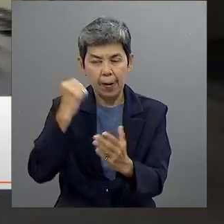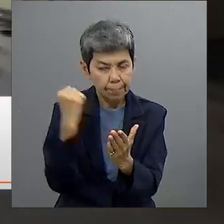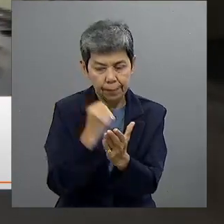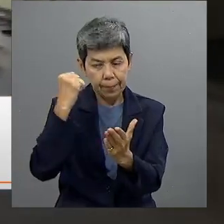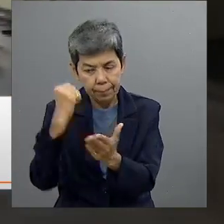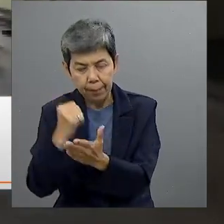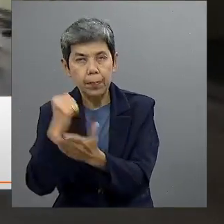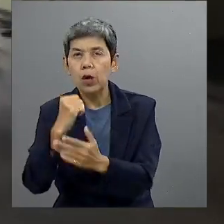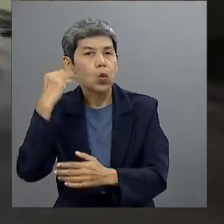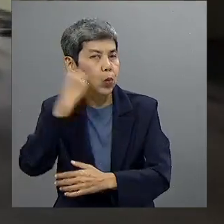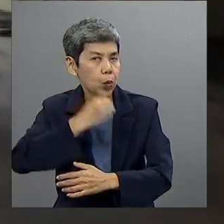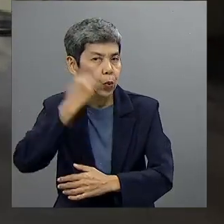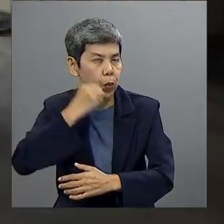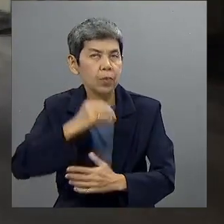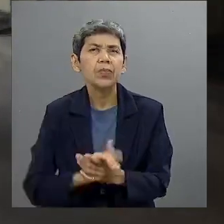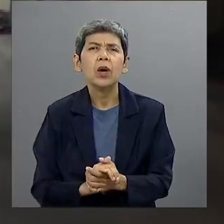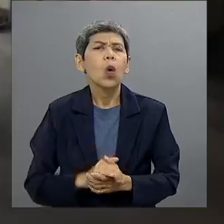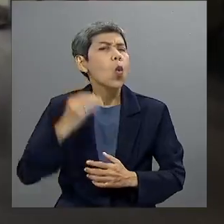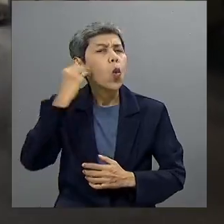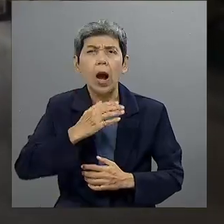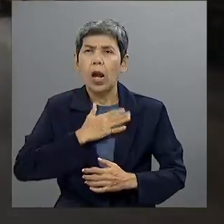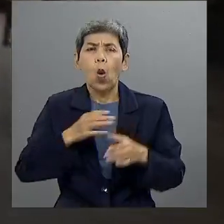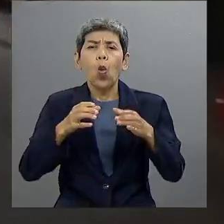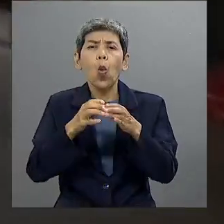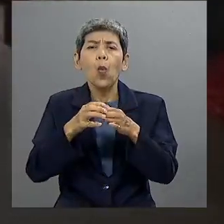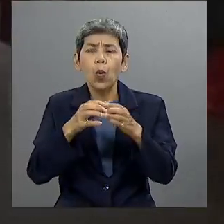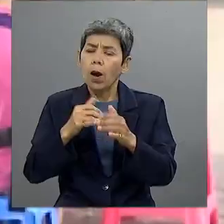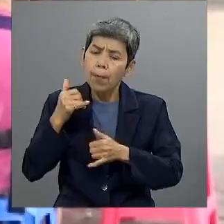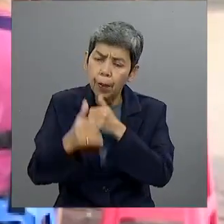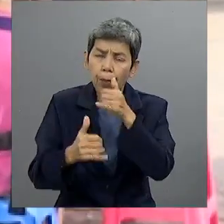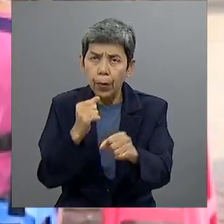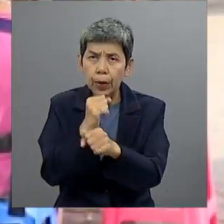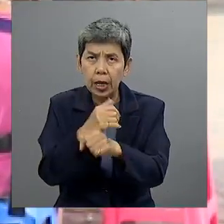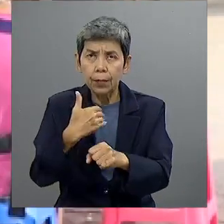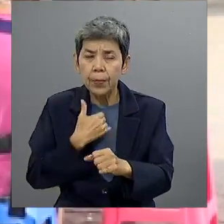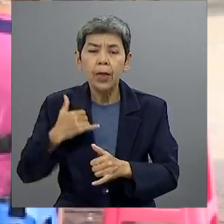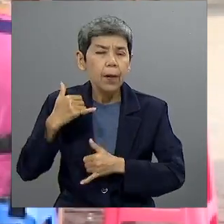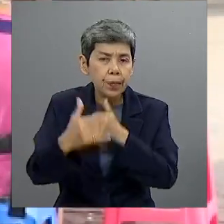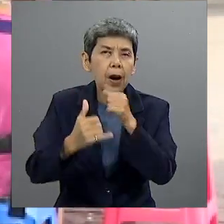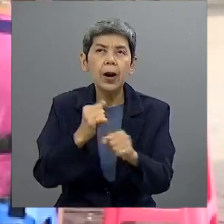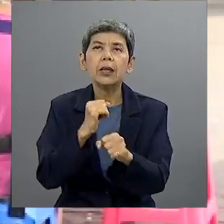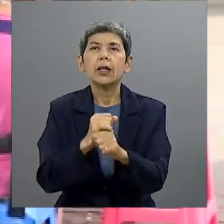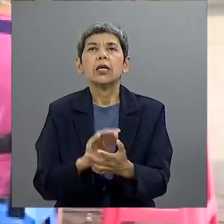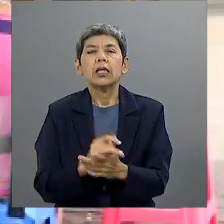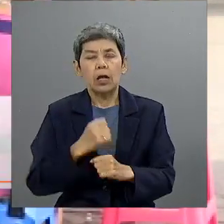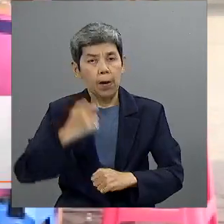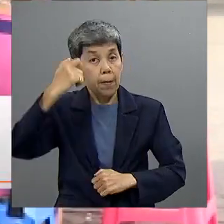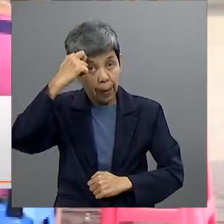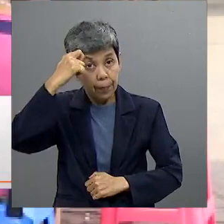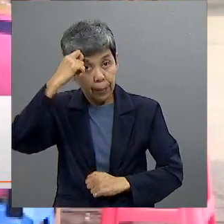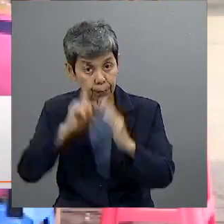ครั้ง ในแต่ละวันที่กลุ่มเป้าหมายของเราเข้ามาในการตรวจสอบวัดอุณหภูมิเนี่ยจะมีการสแต